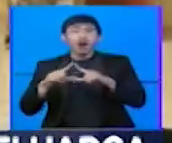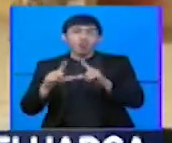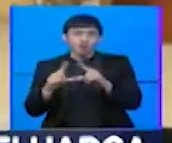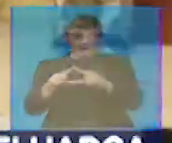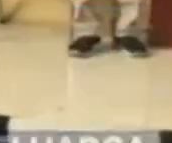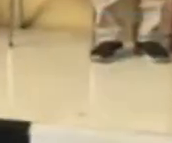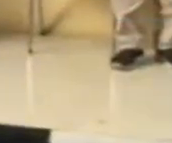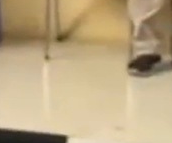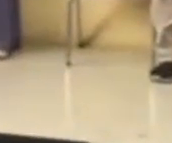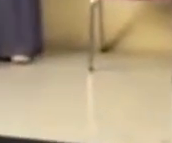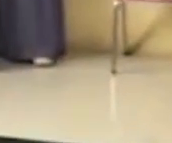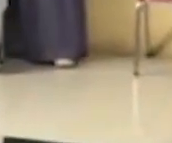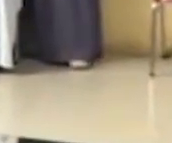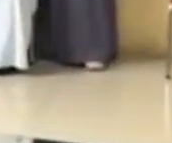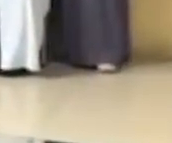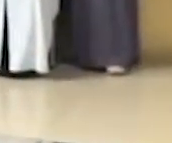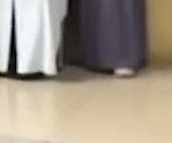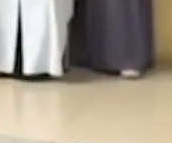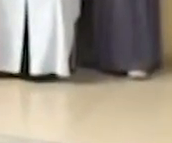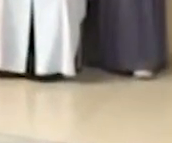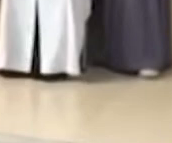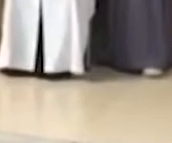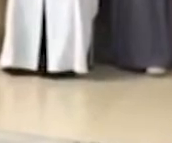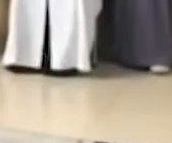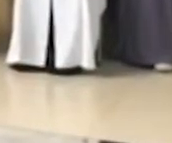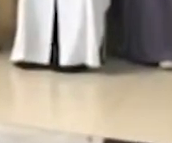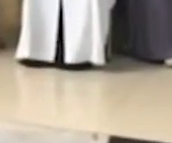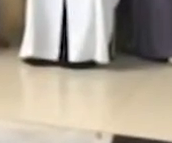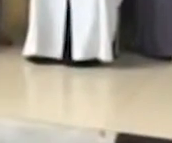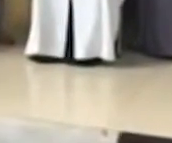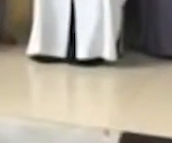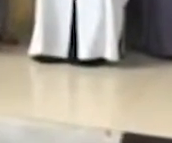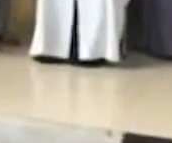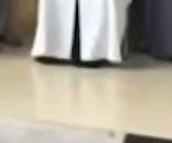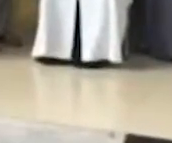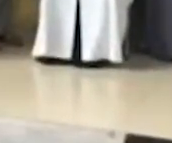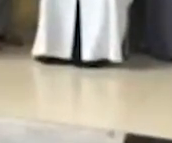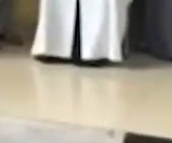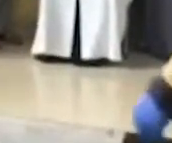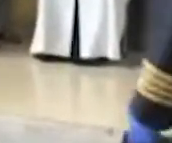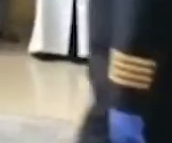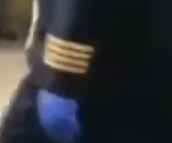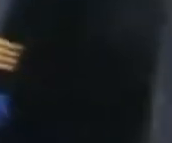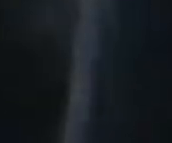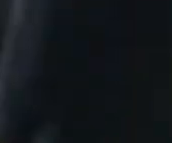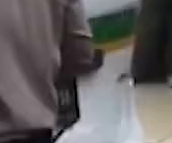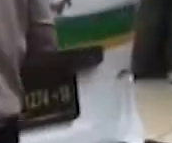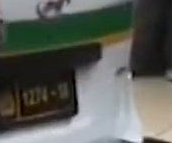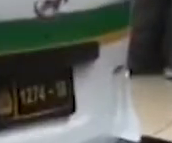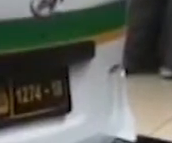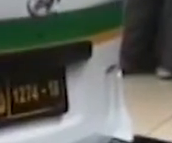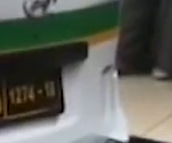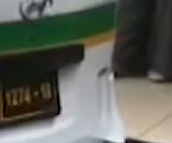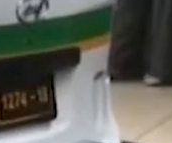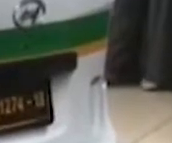Endah. Setelah disolatkan, almarhum akan dimakamkan di Taman Makam Pahlawan Cibinong Bogor. Hingga saat ini, tim DVI